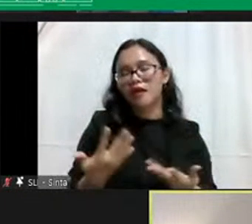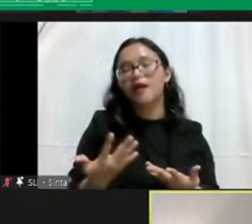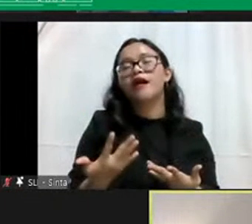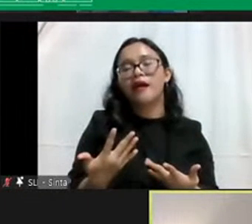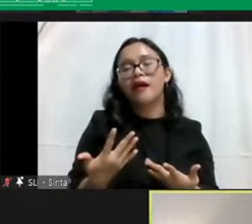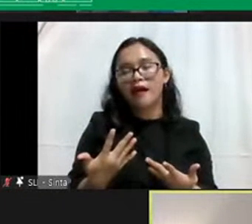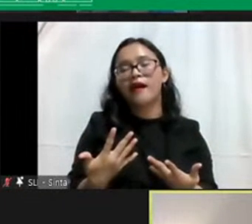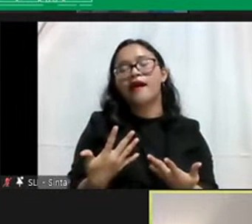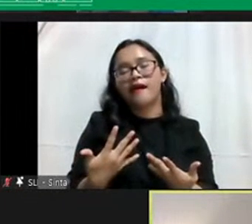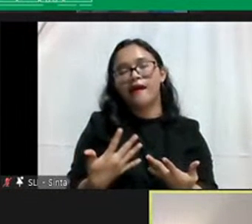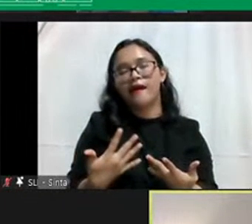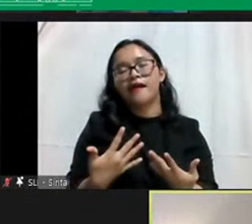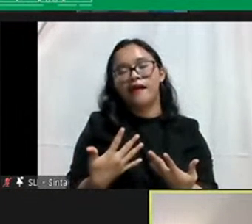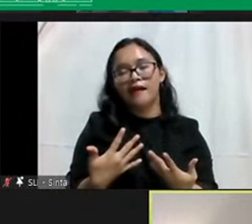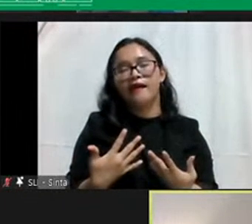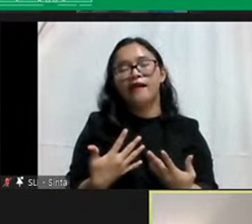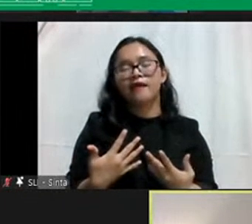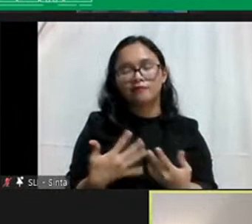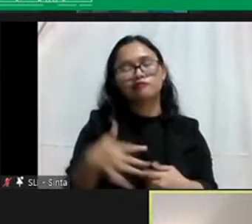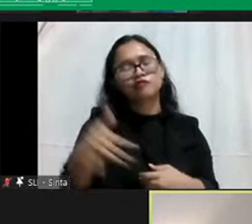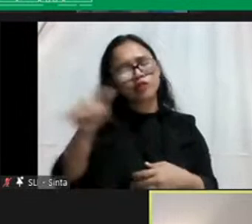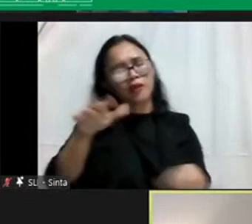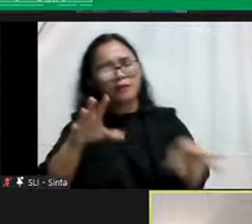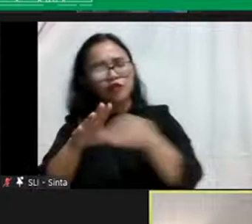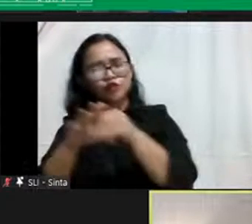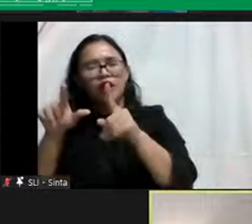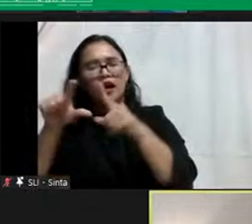itu juga ada dalam pemangku kepentingan kami